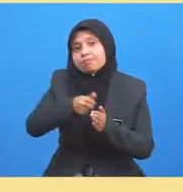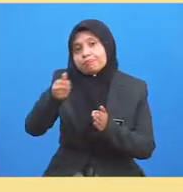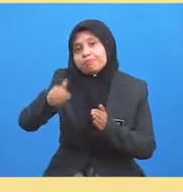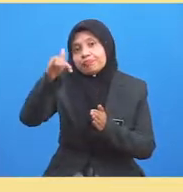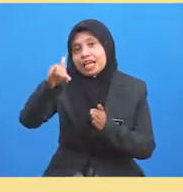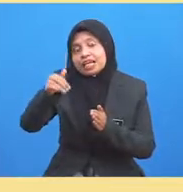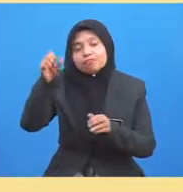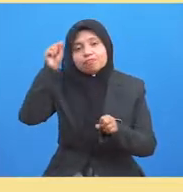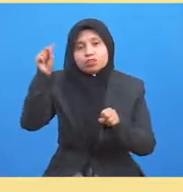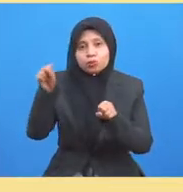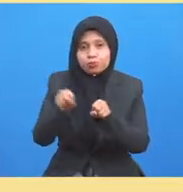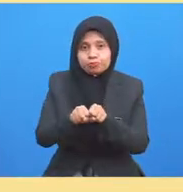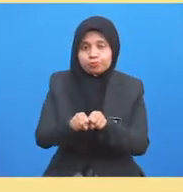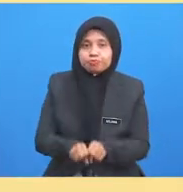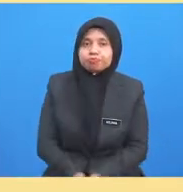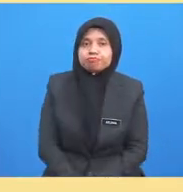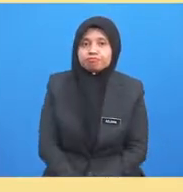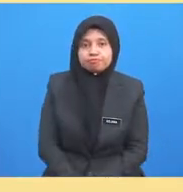peralatan yang sesuai.